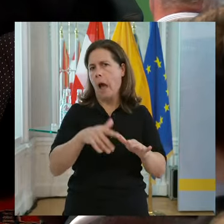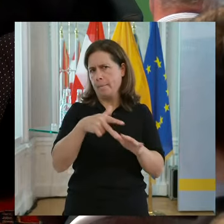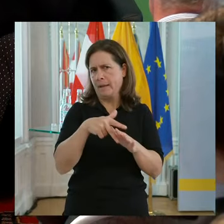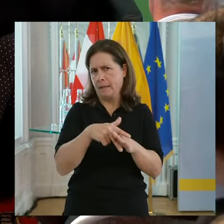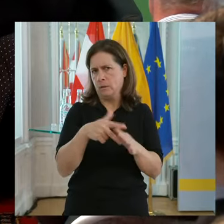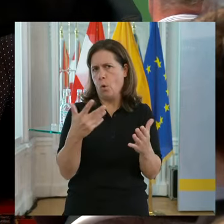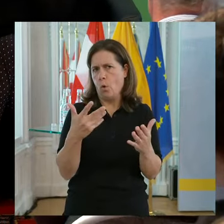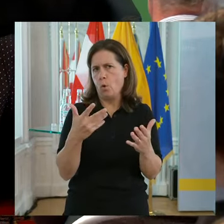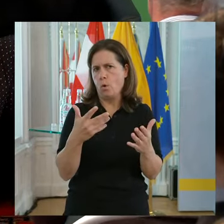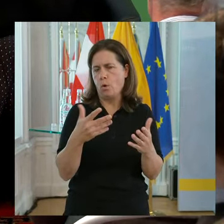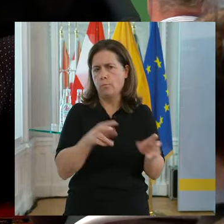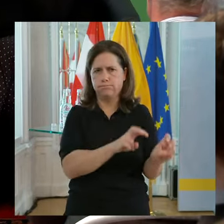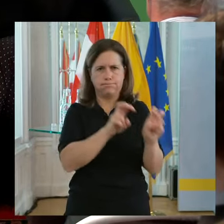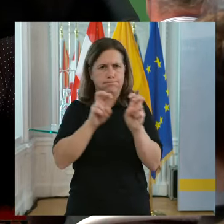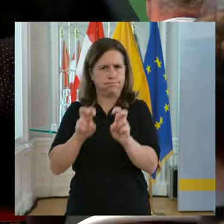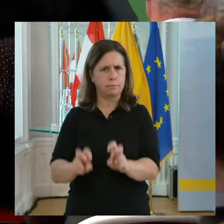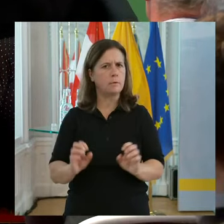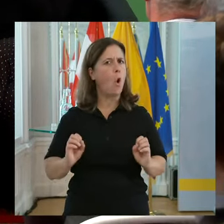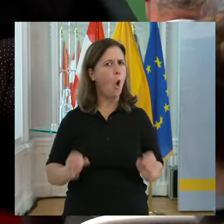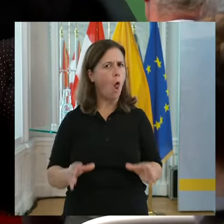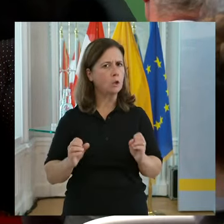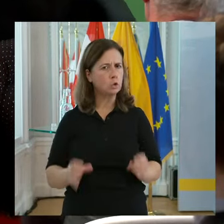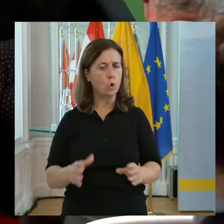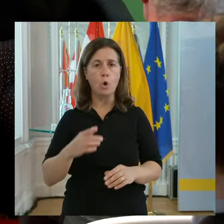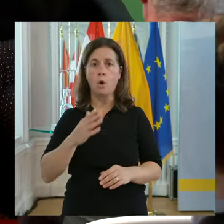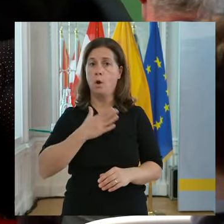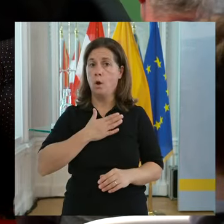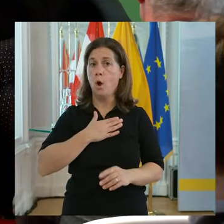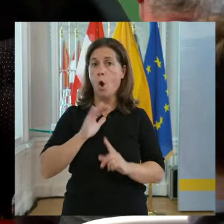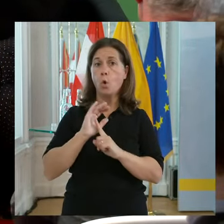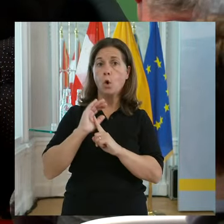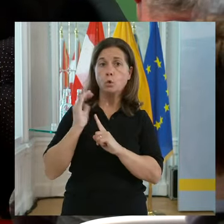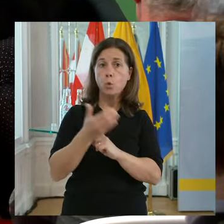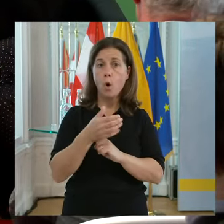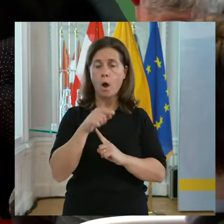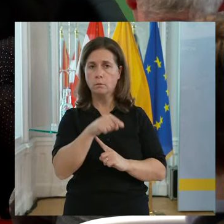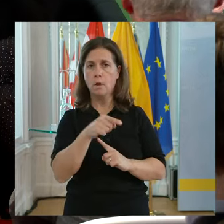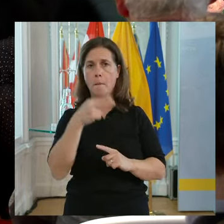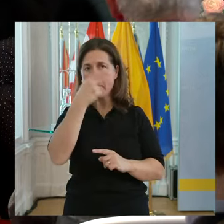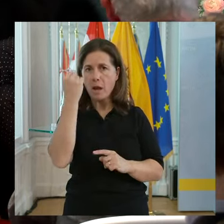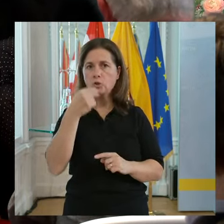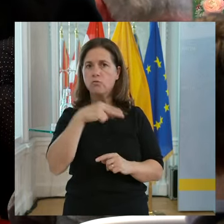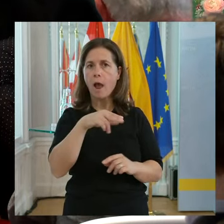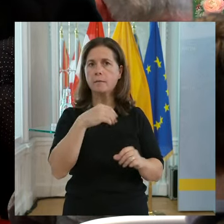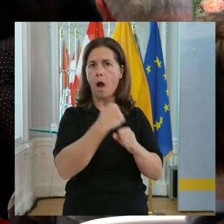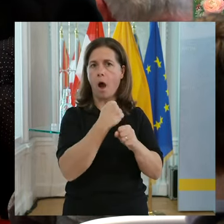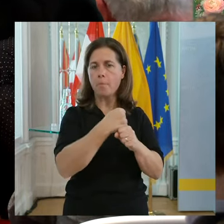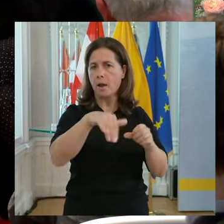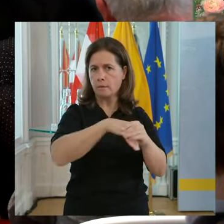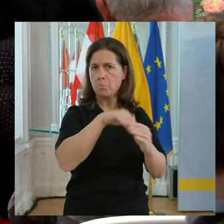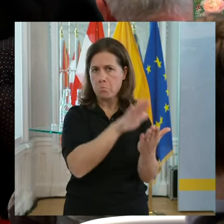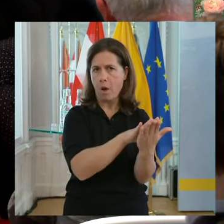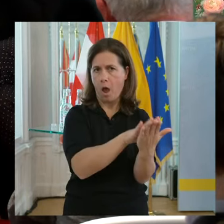Behinderung quasi erwerben. Ja. Und unsere Kultur ist es, diesen Menschen dann weiterhin einen Arbeitsplatz